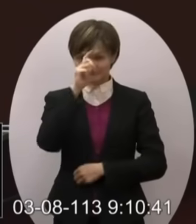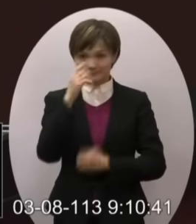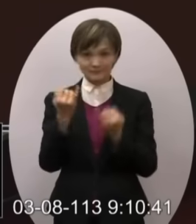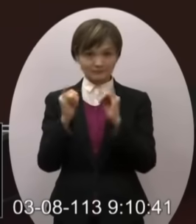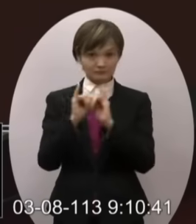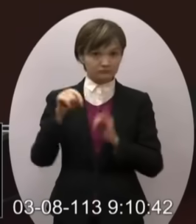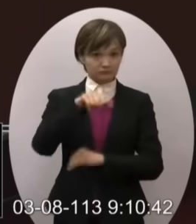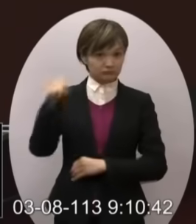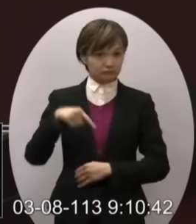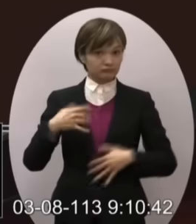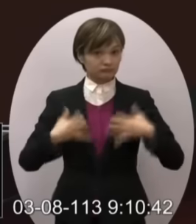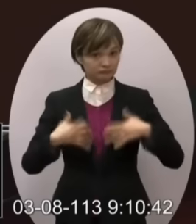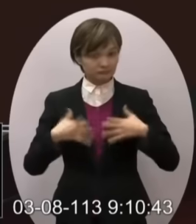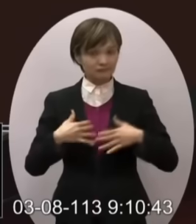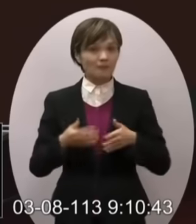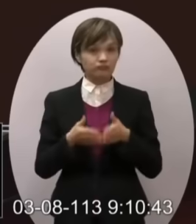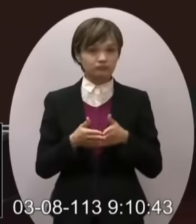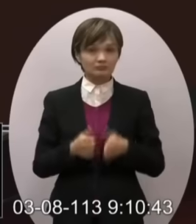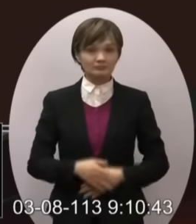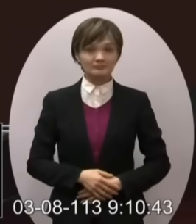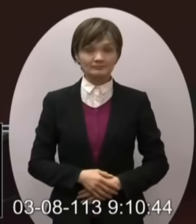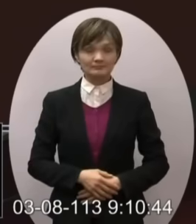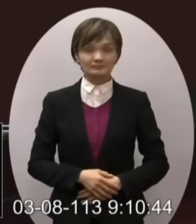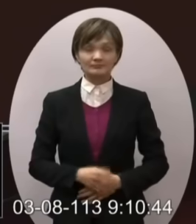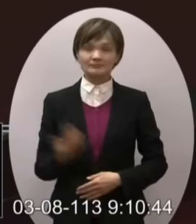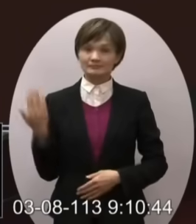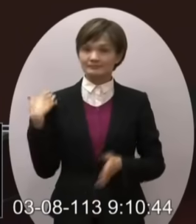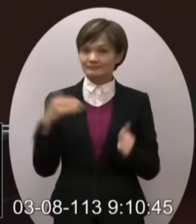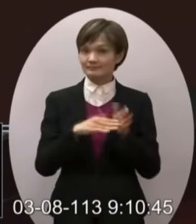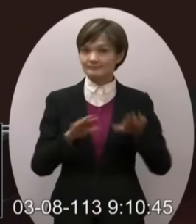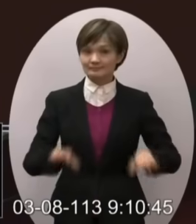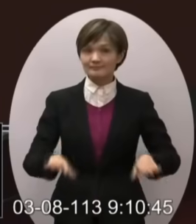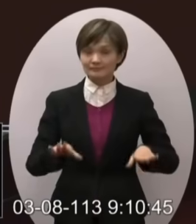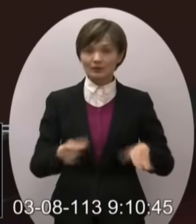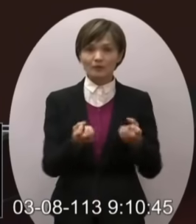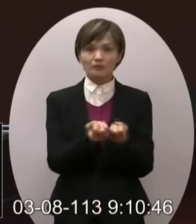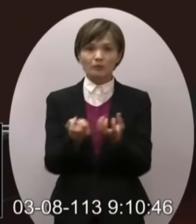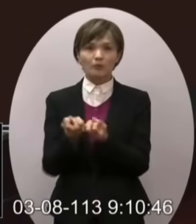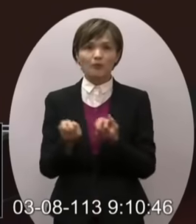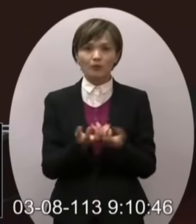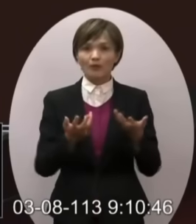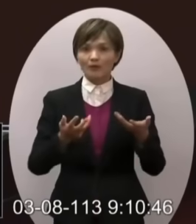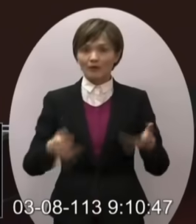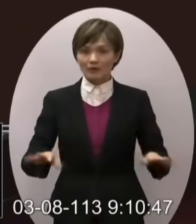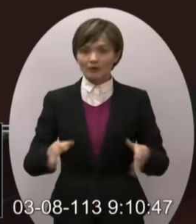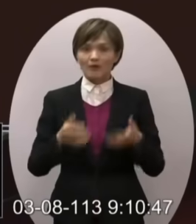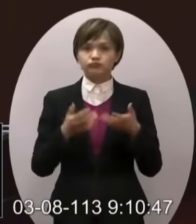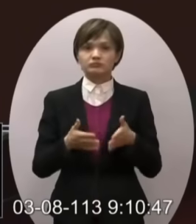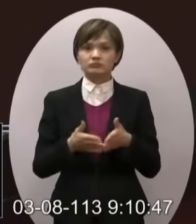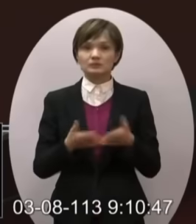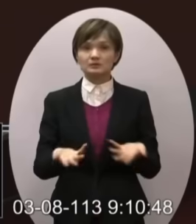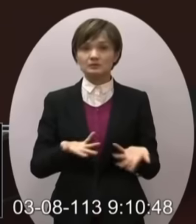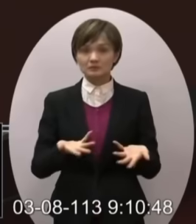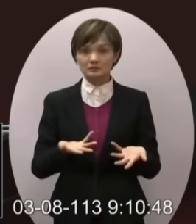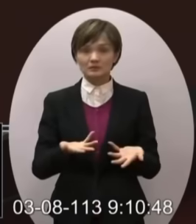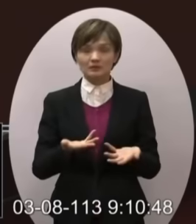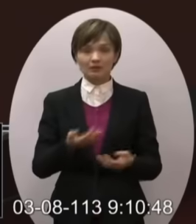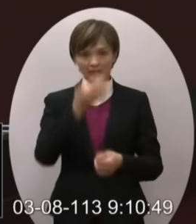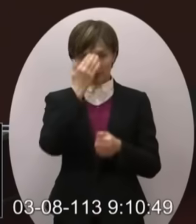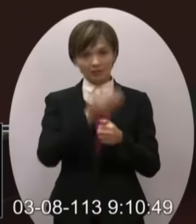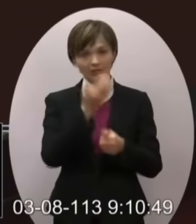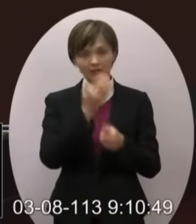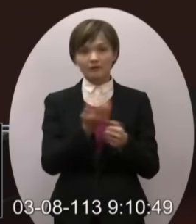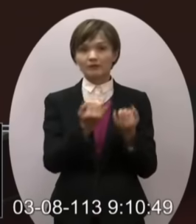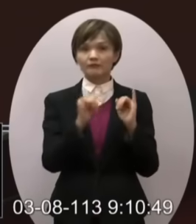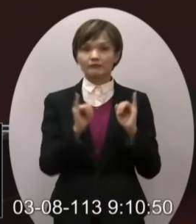真正正的快乐。过去到现在这段时间，又发生了社会上许多重要议题，让妇女真的没有办法快